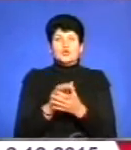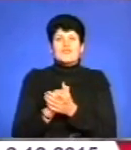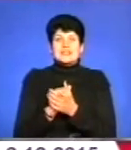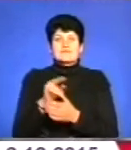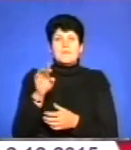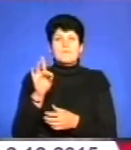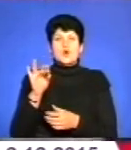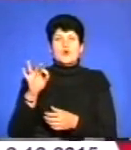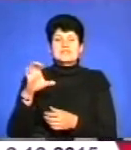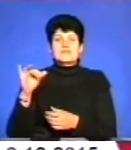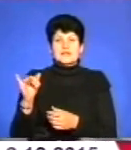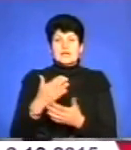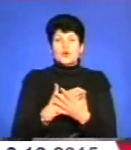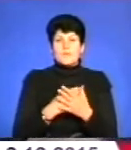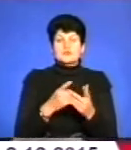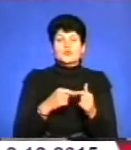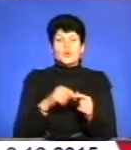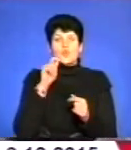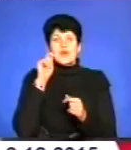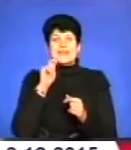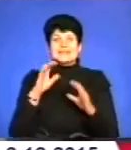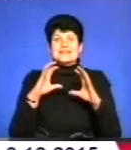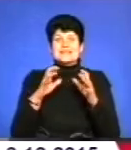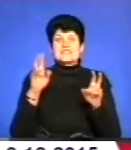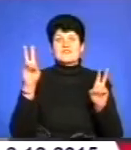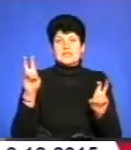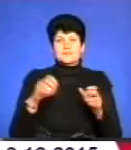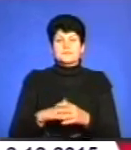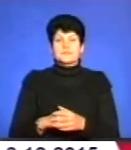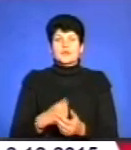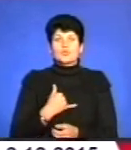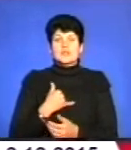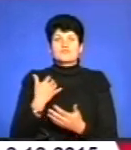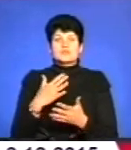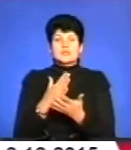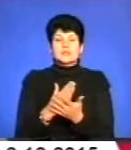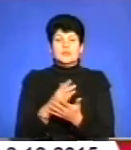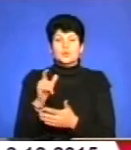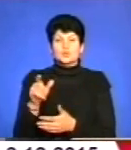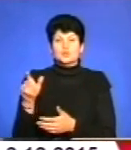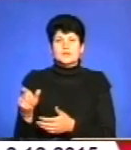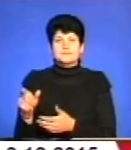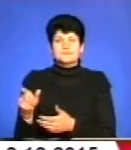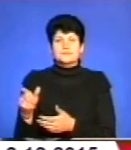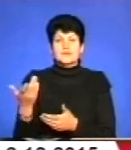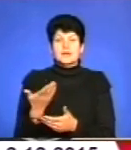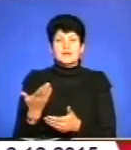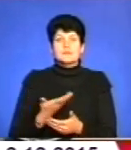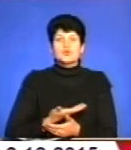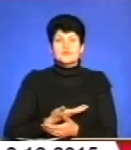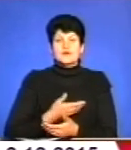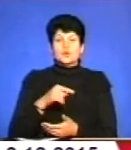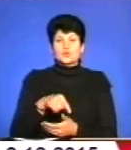«Просвіта» і громадської організації «Український світ». У нас вже є люди, які проживають